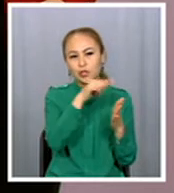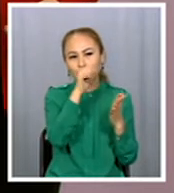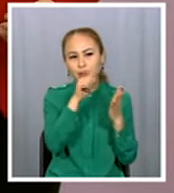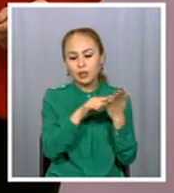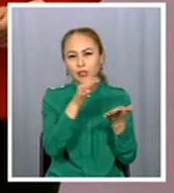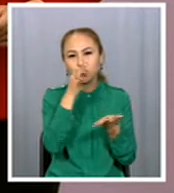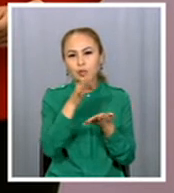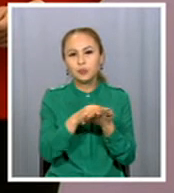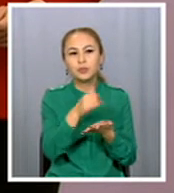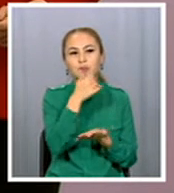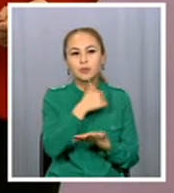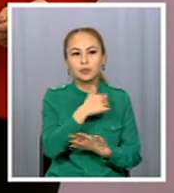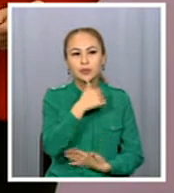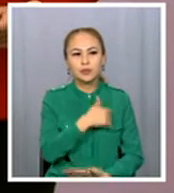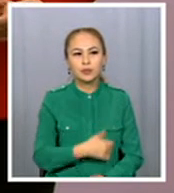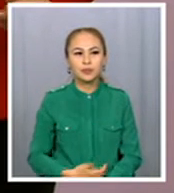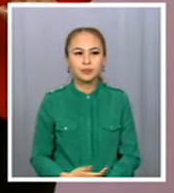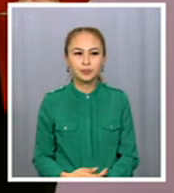беріңдерші.